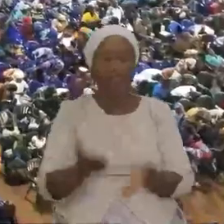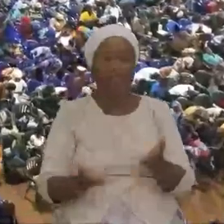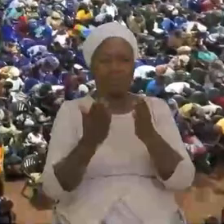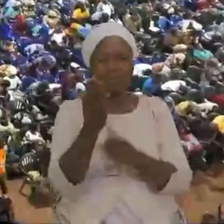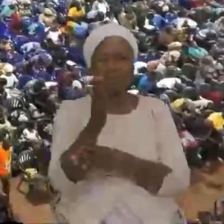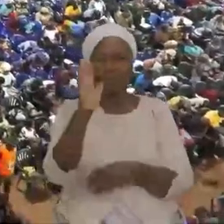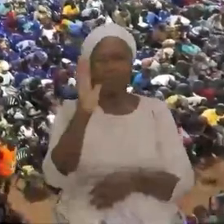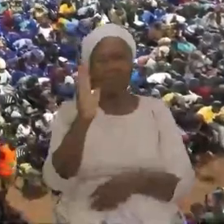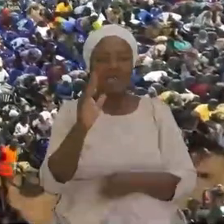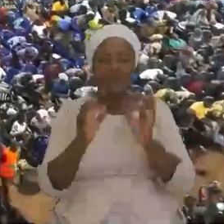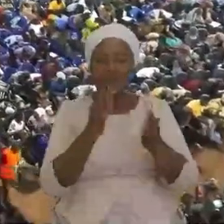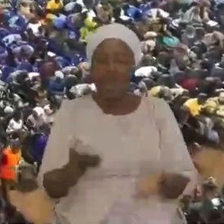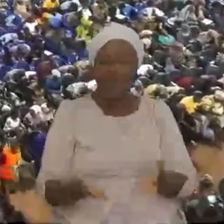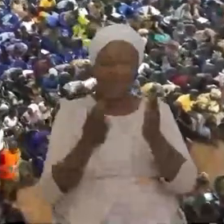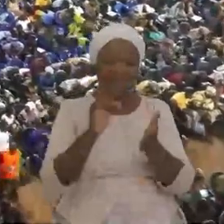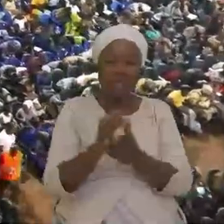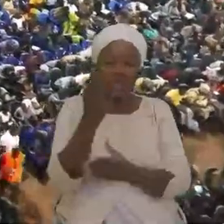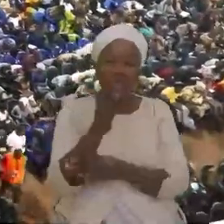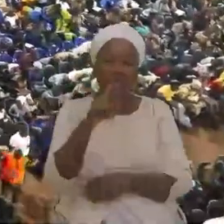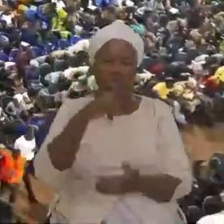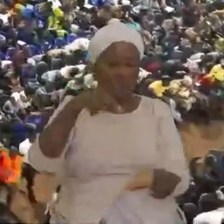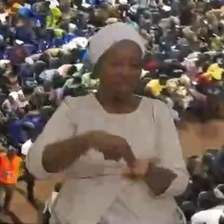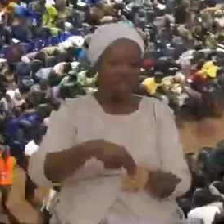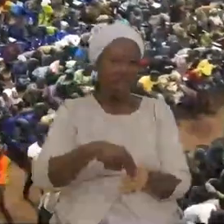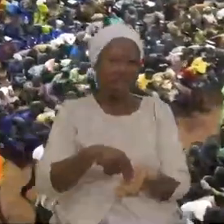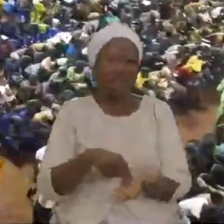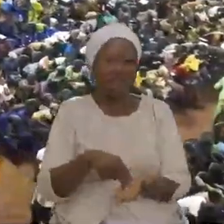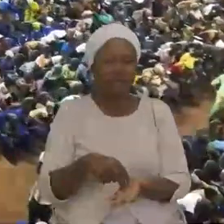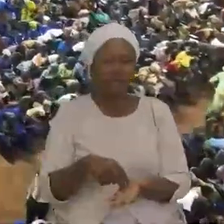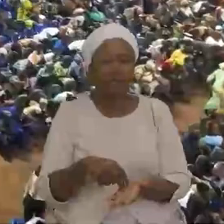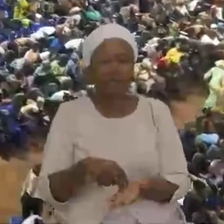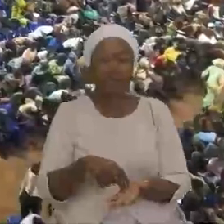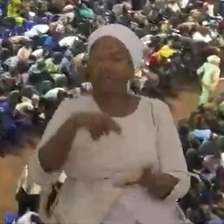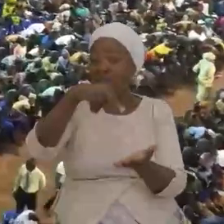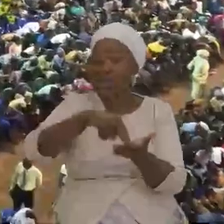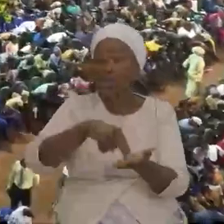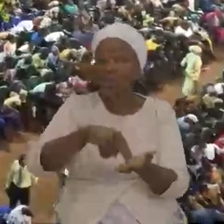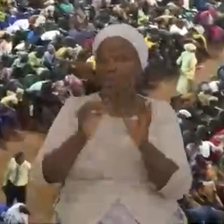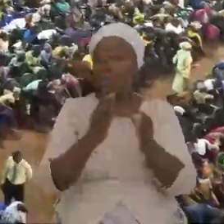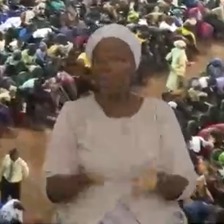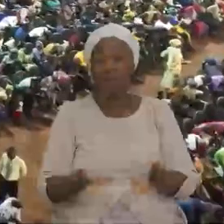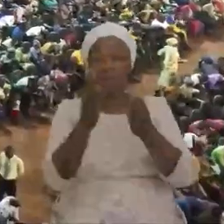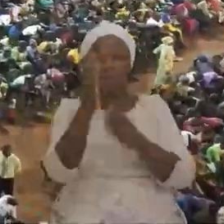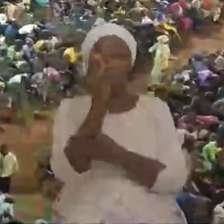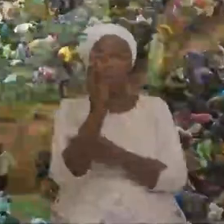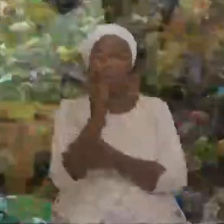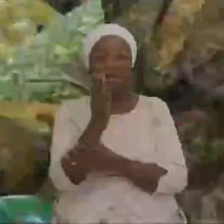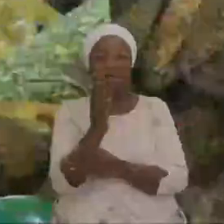main. Si tu lèves la main, tu vas te mettre debout. Lève-toi si tu lèves ta